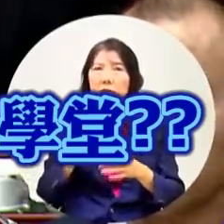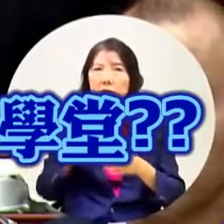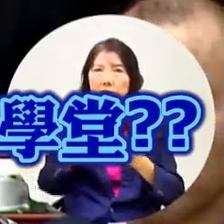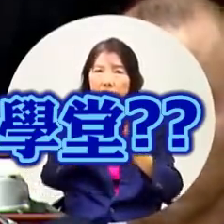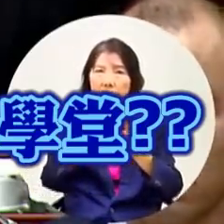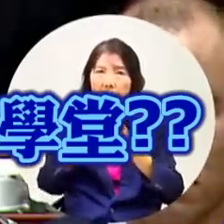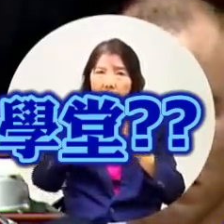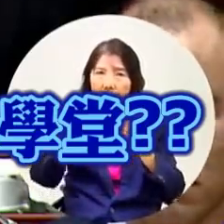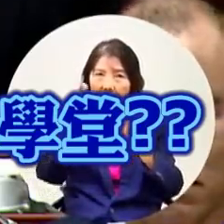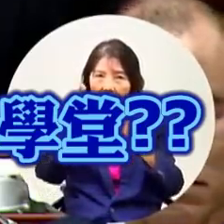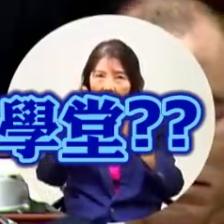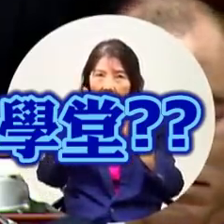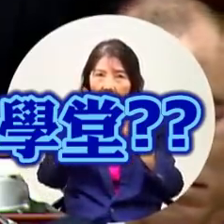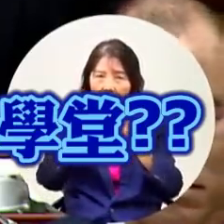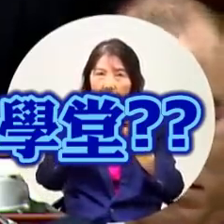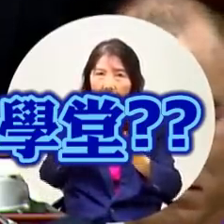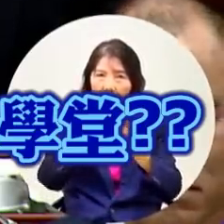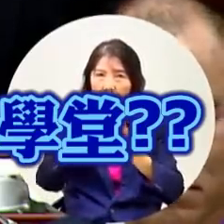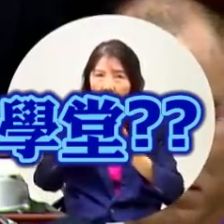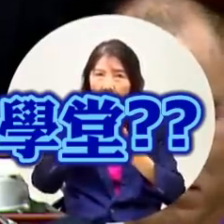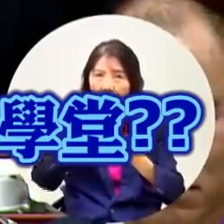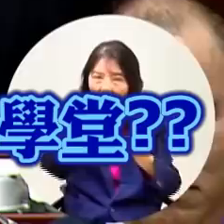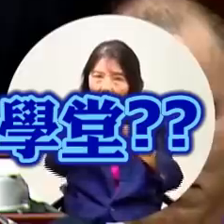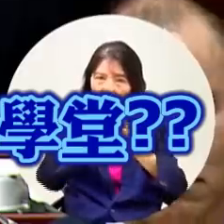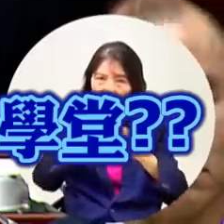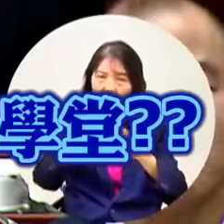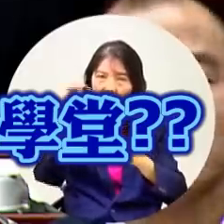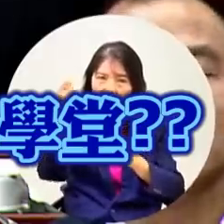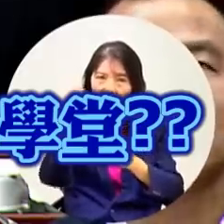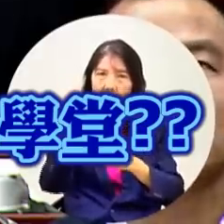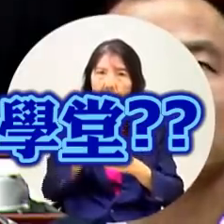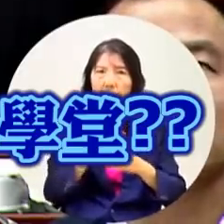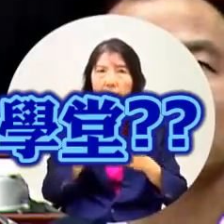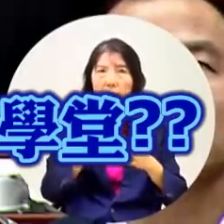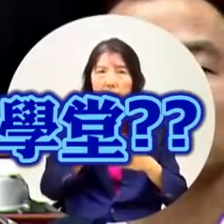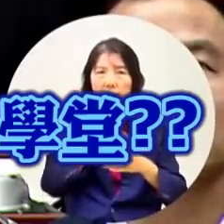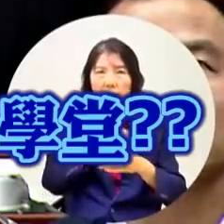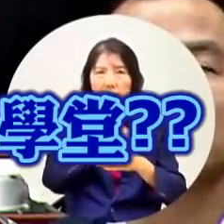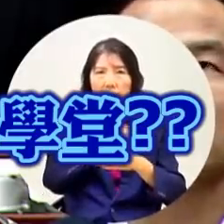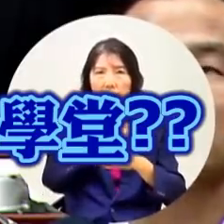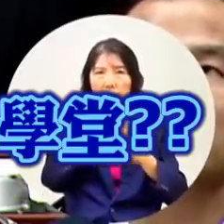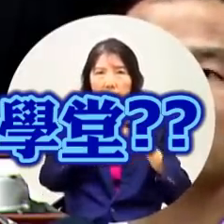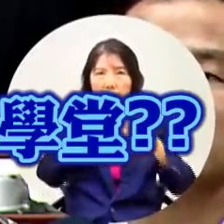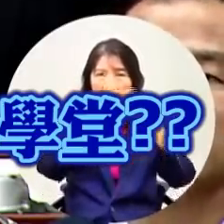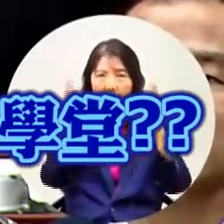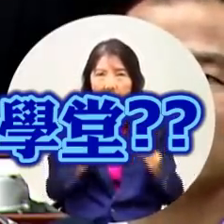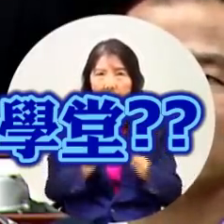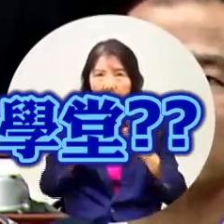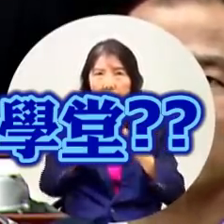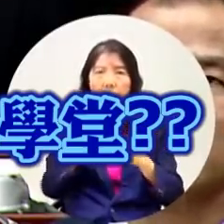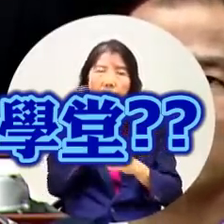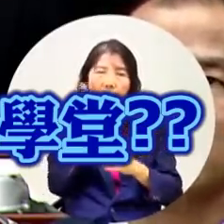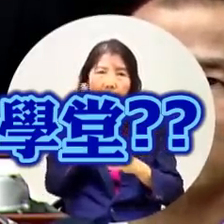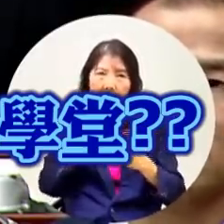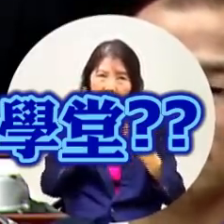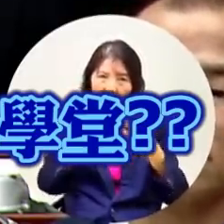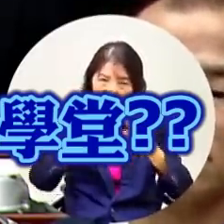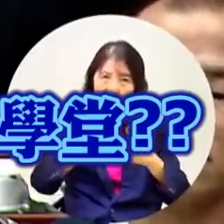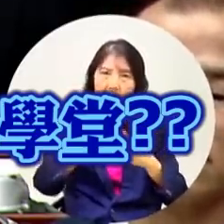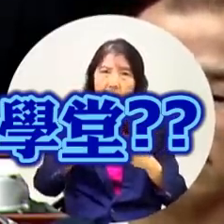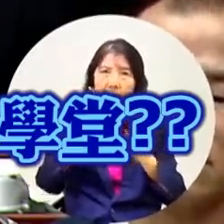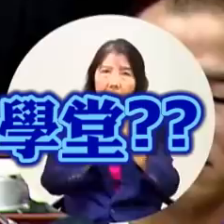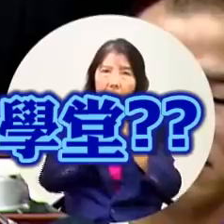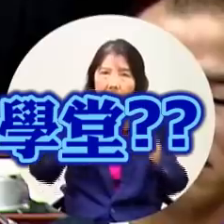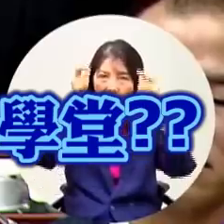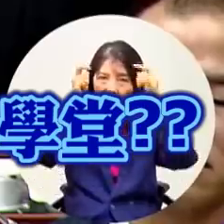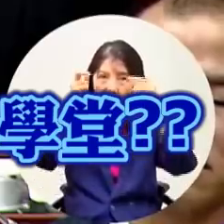尊重我用人的权利，而且我们所有的人一定要爱惜羽毛，珍惜机会，为高雄市